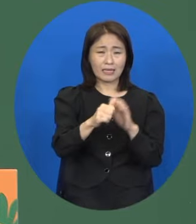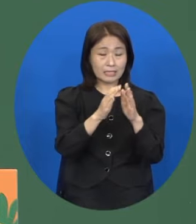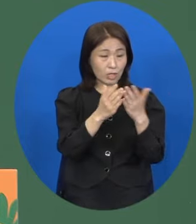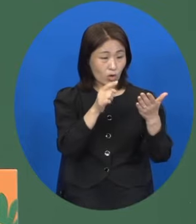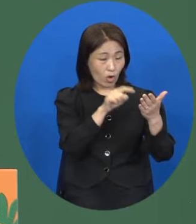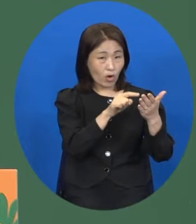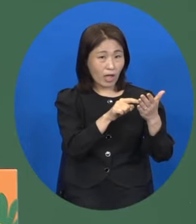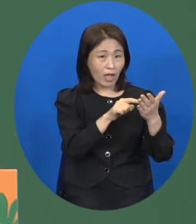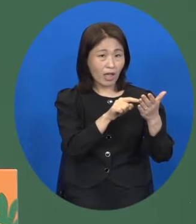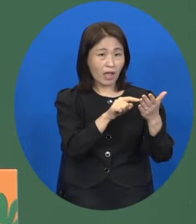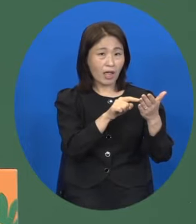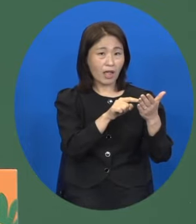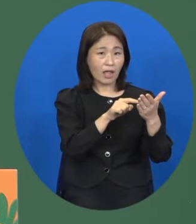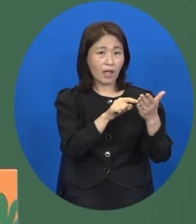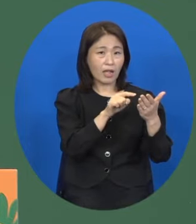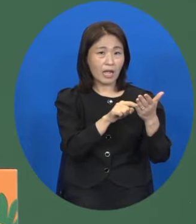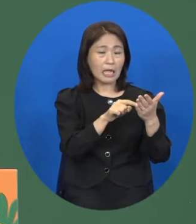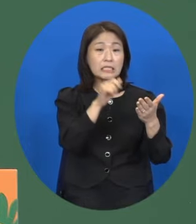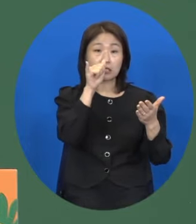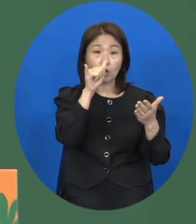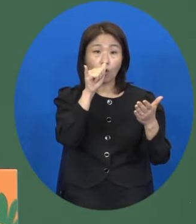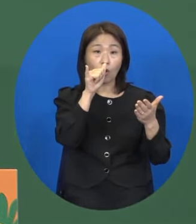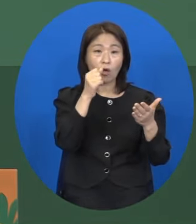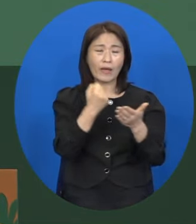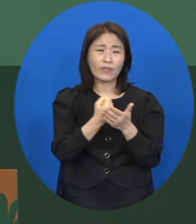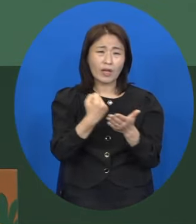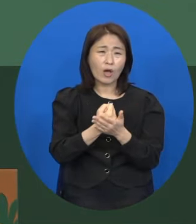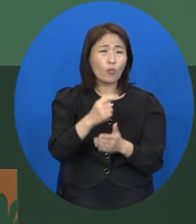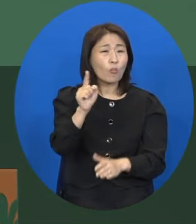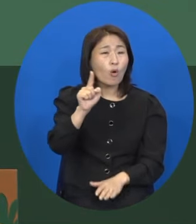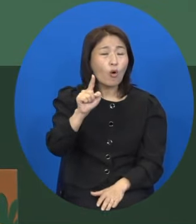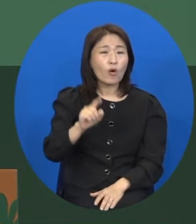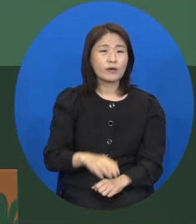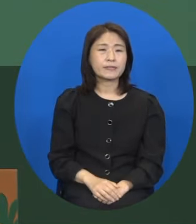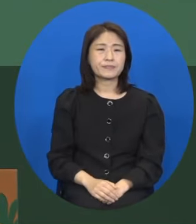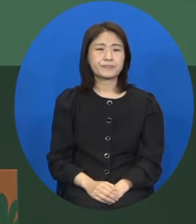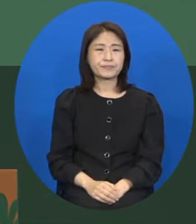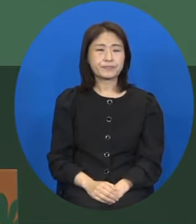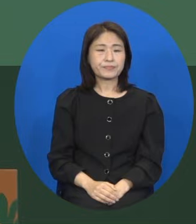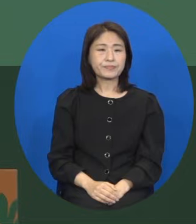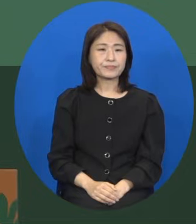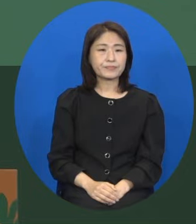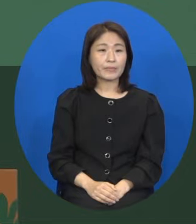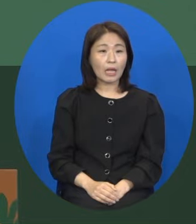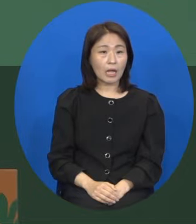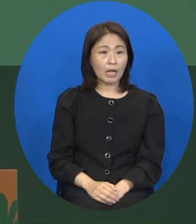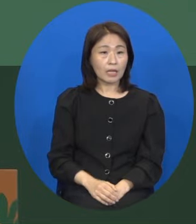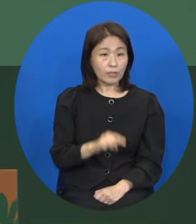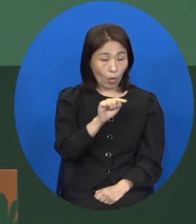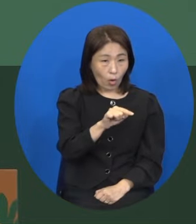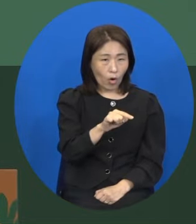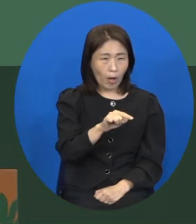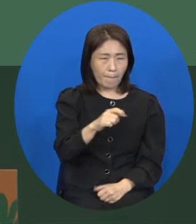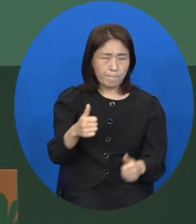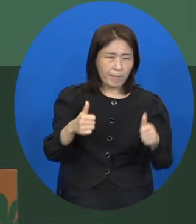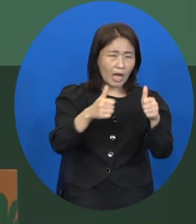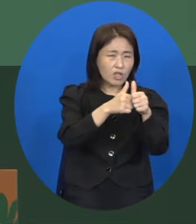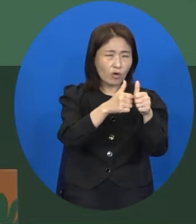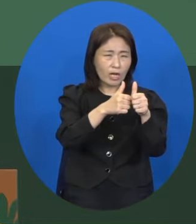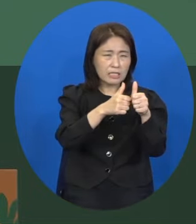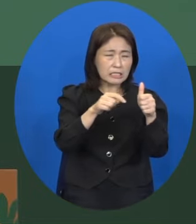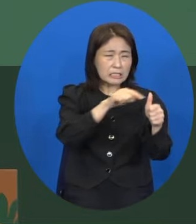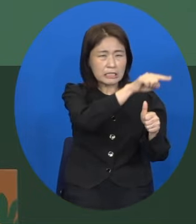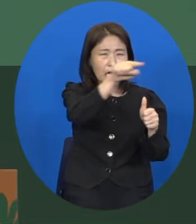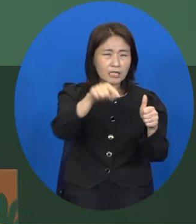대해서 한탄하며 이야기합니다. 에스겔 12장 2절은 이렇게 기록합니다. 인자야, 내가 반역하는 족속